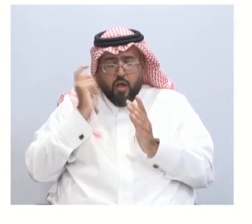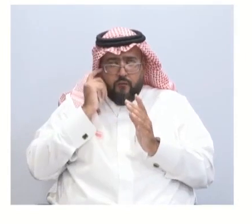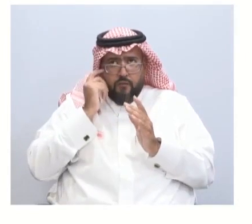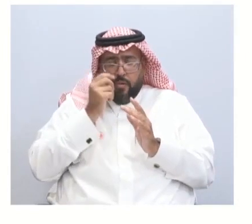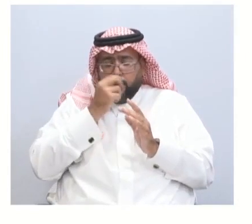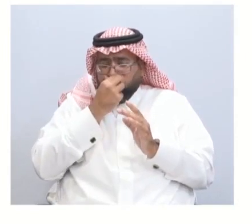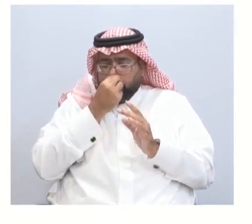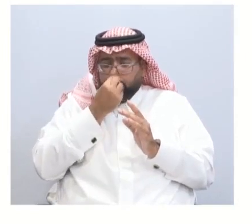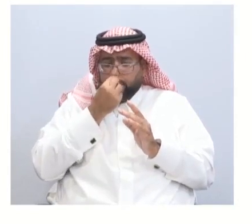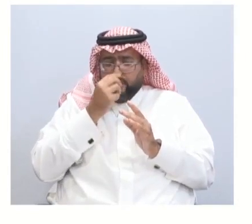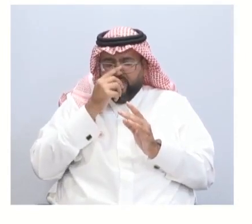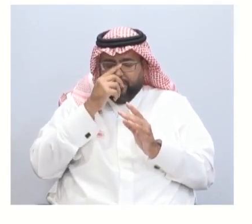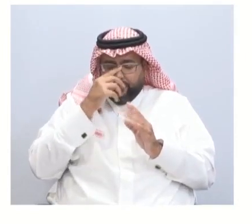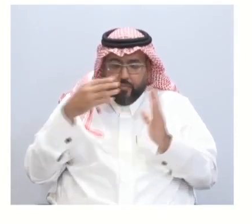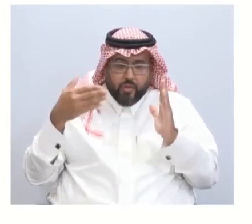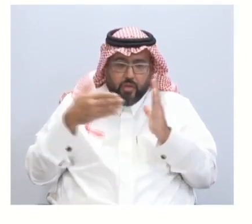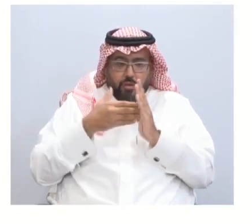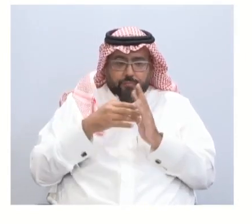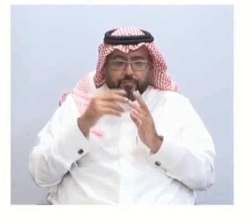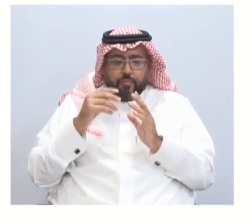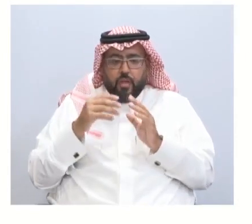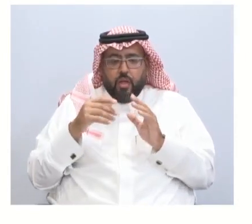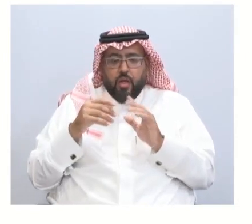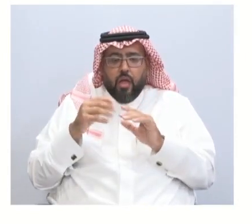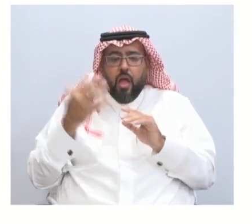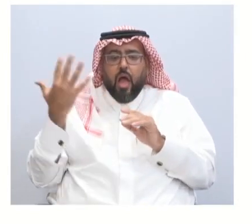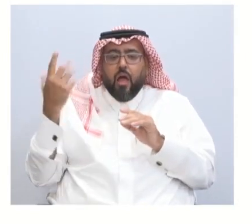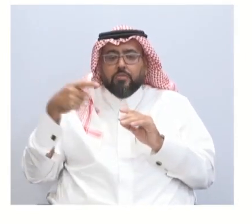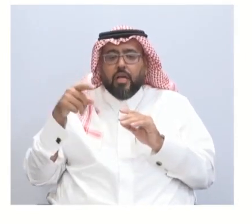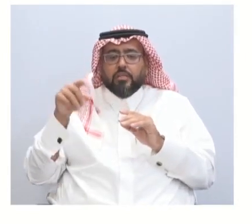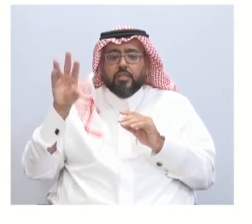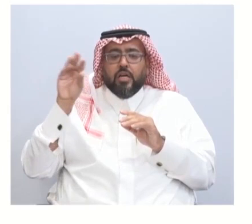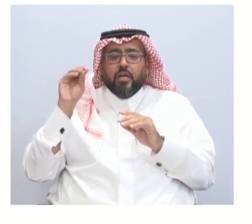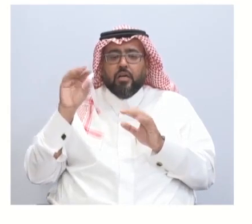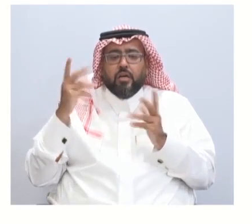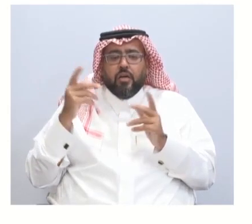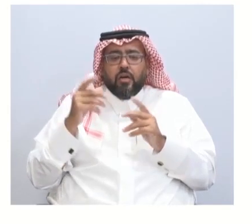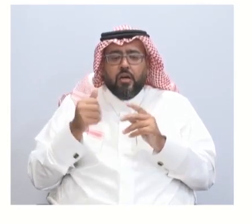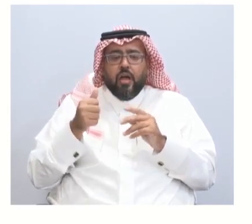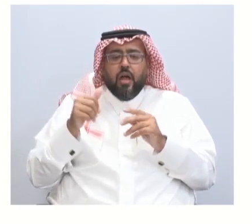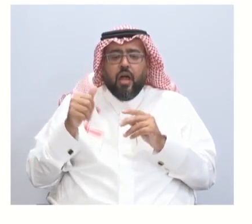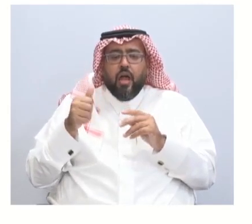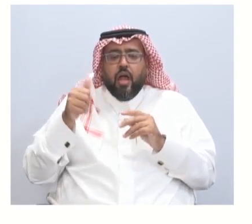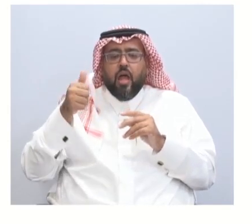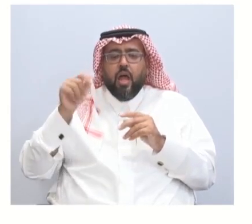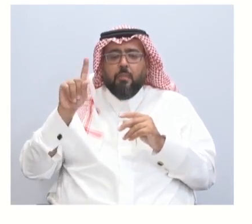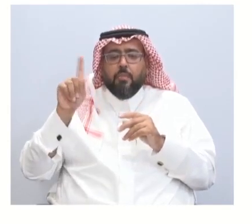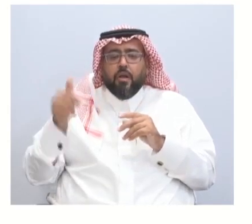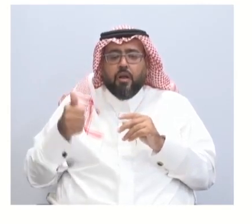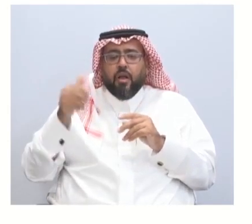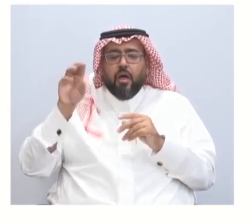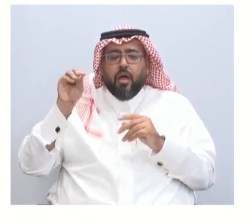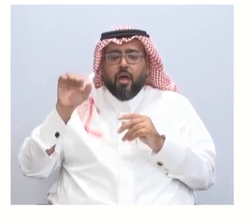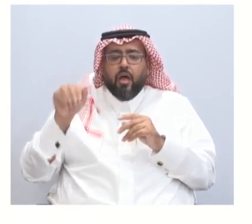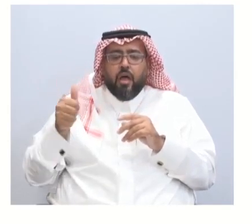بانه في نهايه القرن ال 15م عش لاحظ رسام الخرائط الهولندي ابراهام اورتيل تطابقا ما